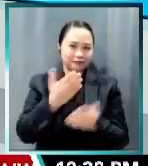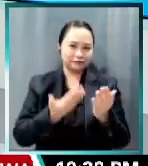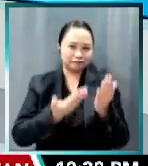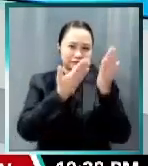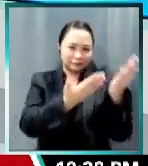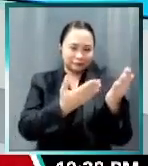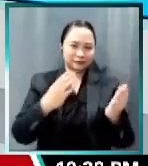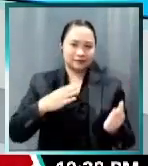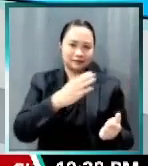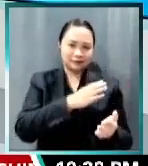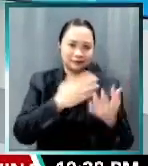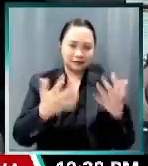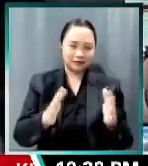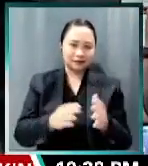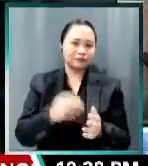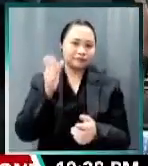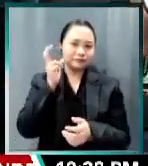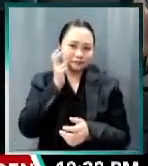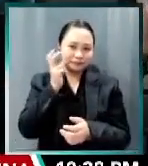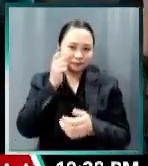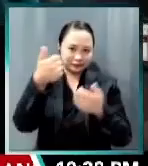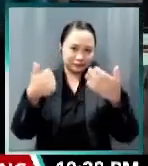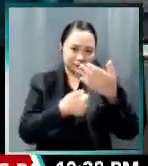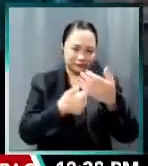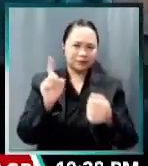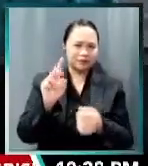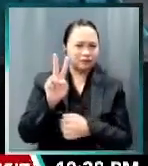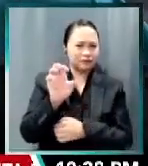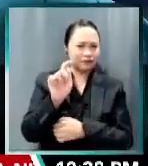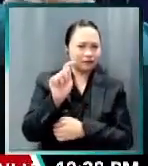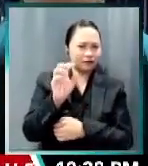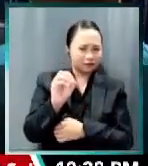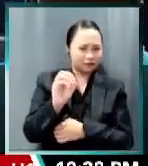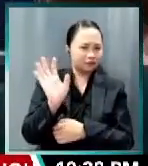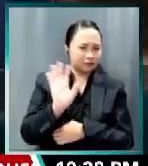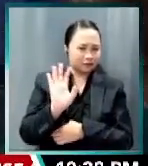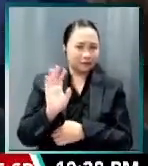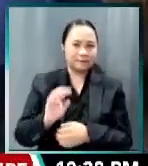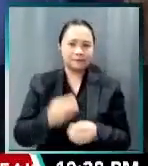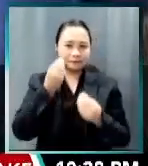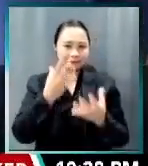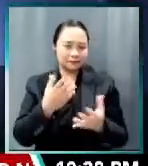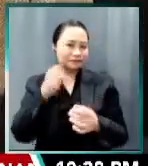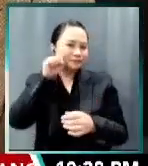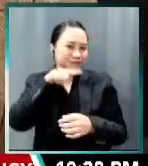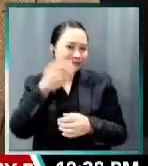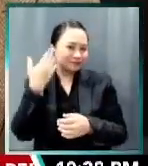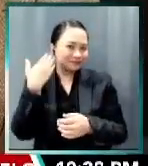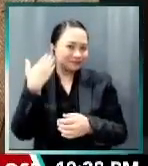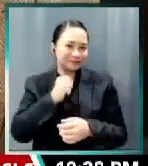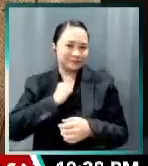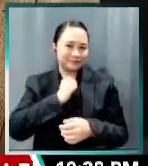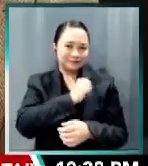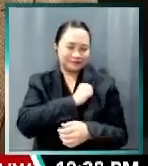ng Administrasyong Duterte. Hindi raw veto-free yan tulad ng sinabi ng kapatid ng Pangulo na si Senadora Aimee Marcos. Ayon kay